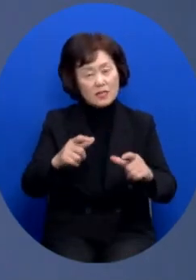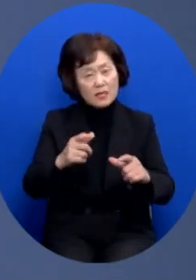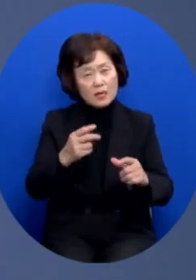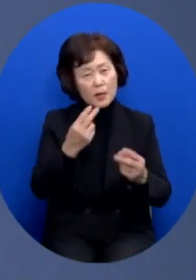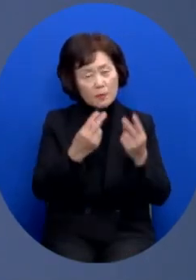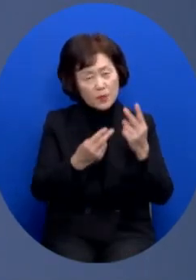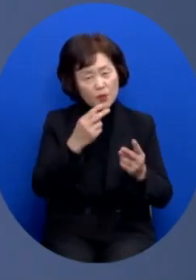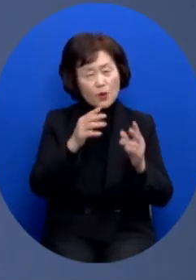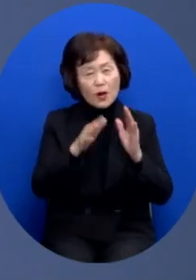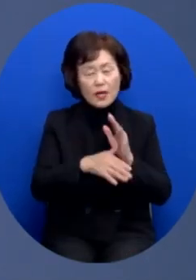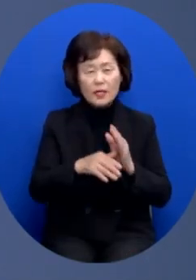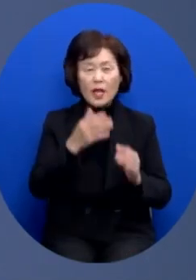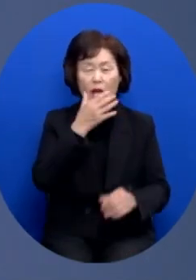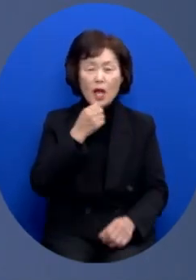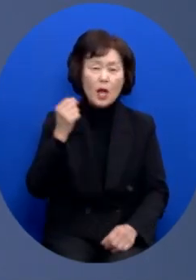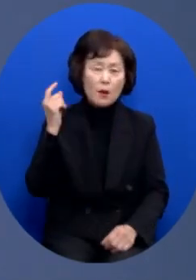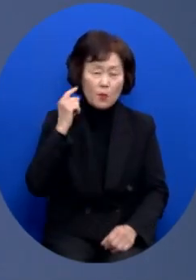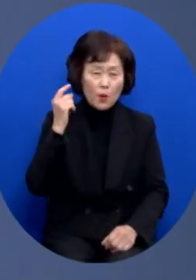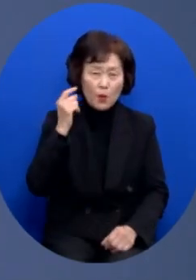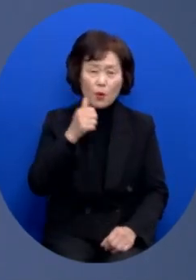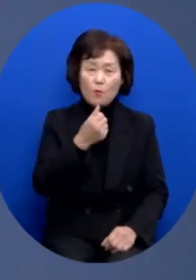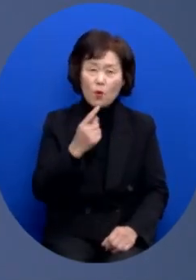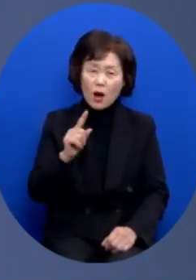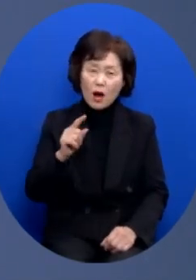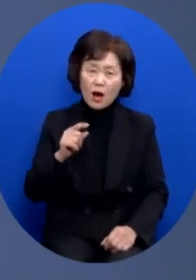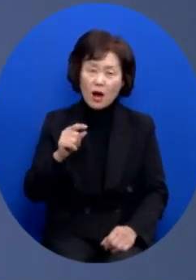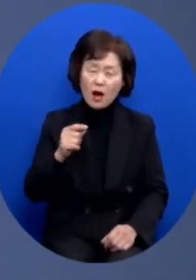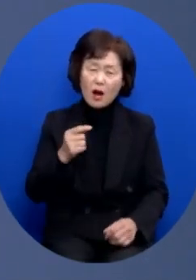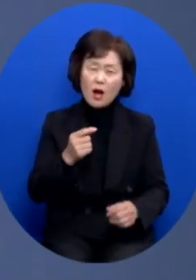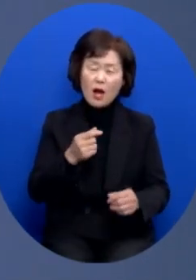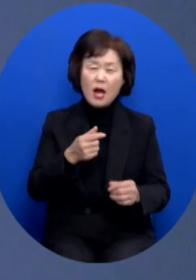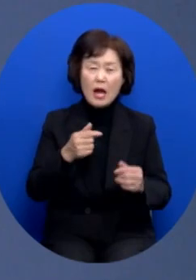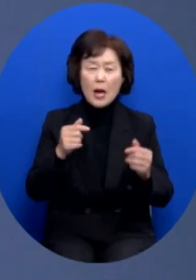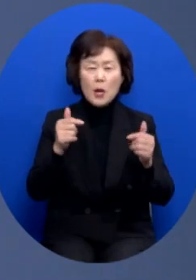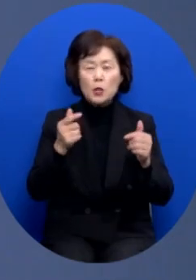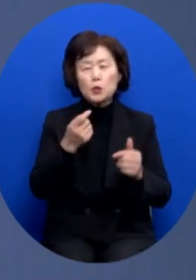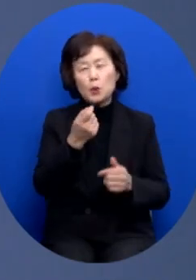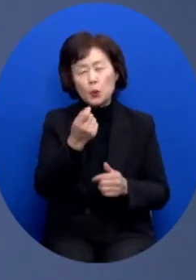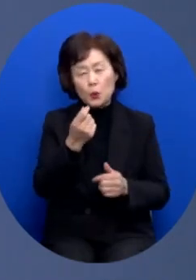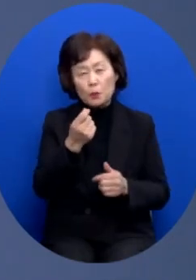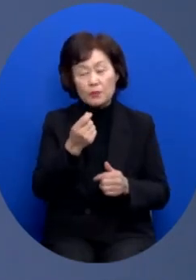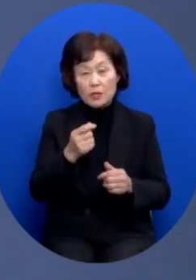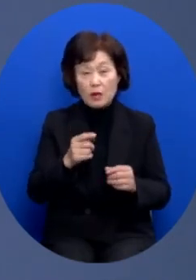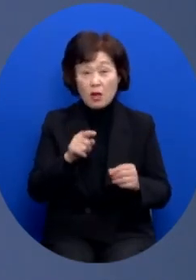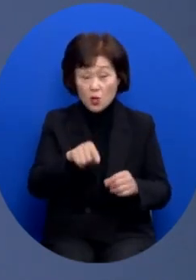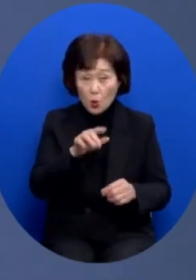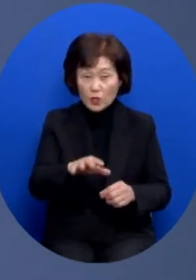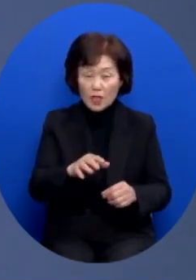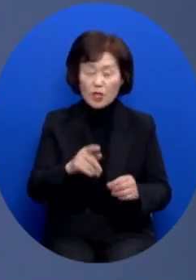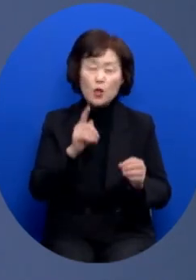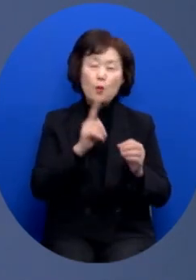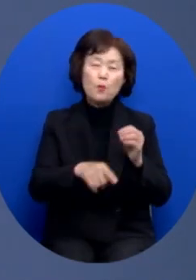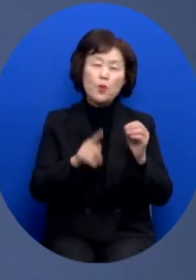현저히 떨어지고 있습니다. 여전히 불교세가 강한 지역인데요.